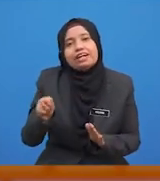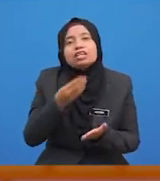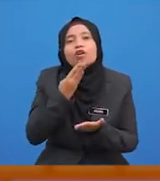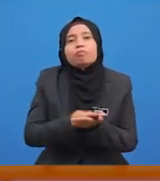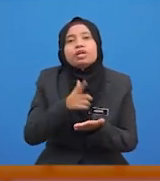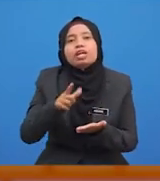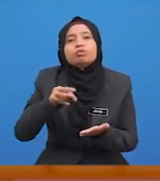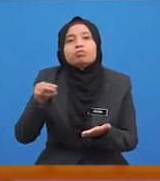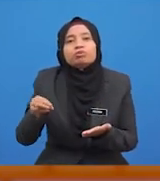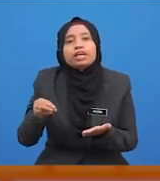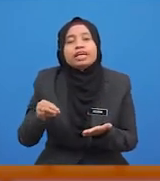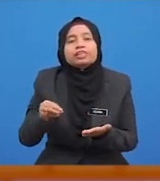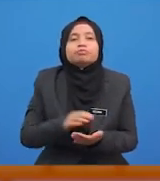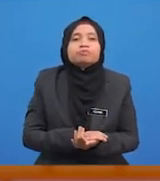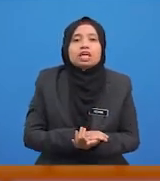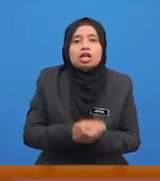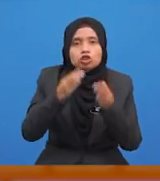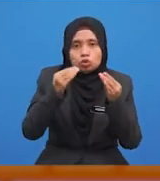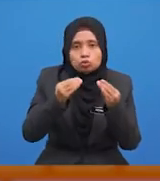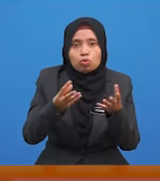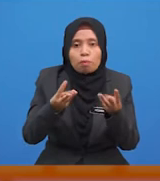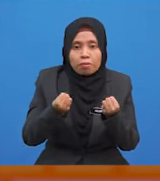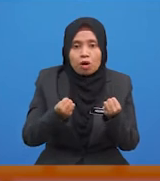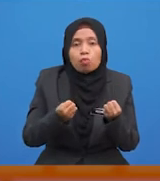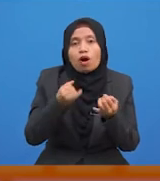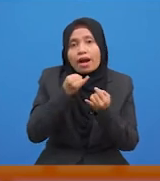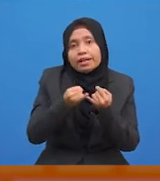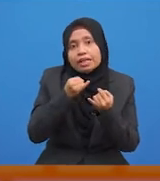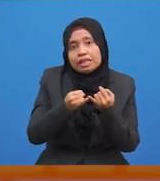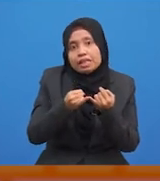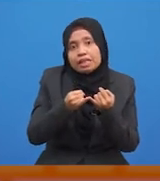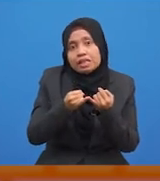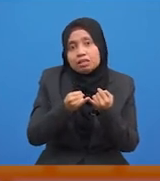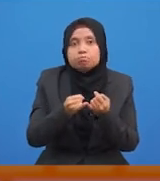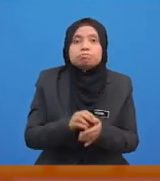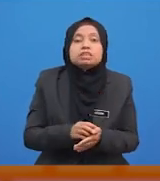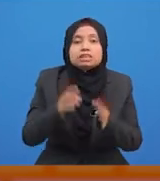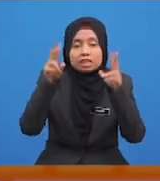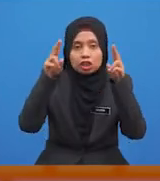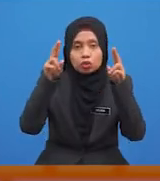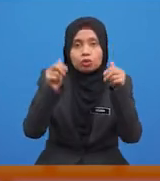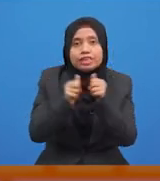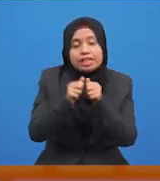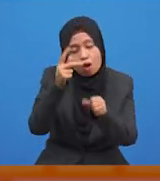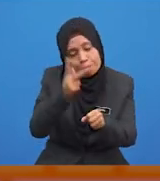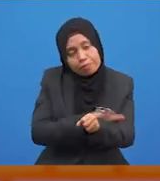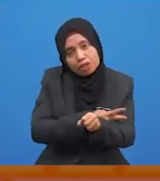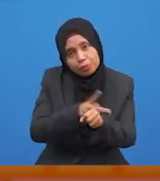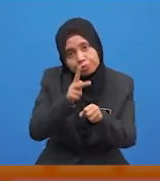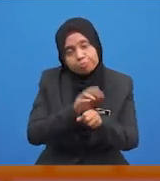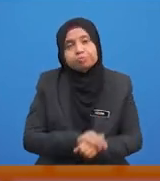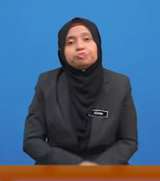Baiklah murid-murid, izinkan saya mengakhiri pembelajaran kita pada hari ini dengan serangkap